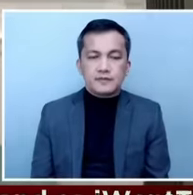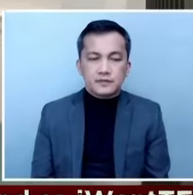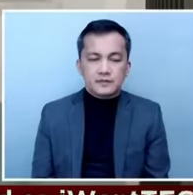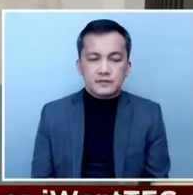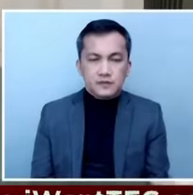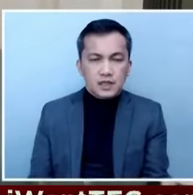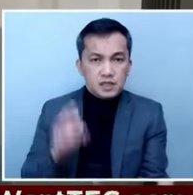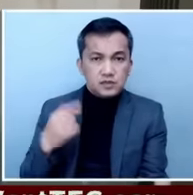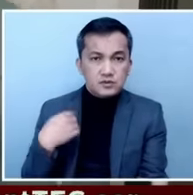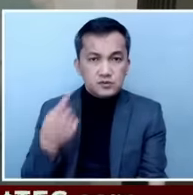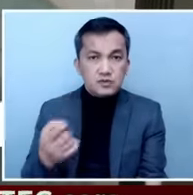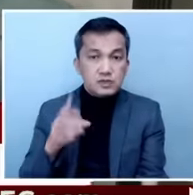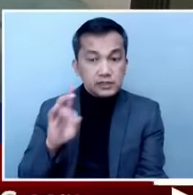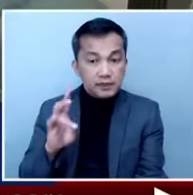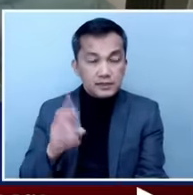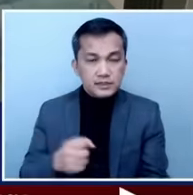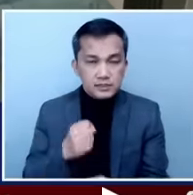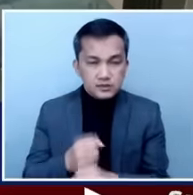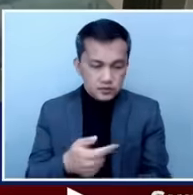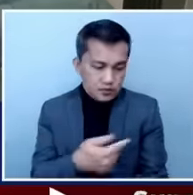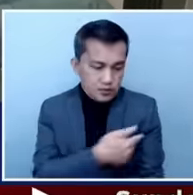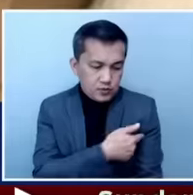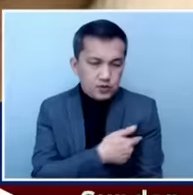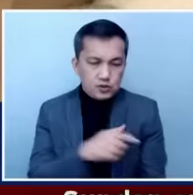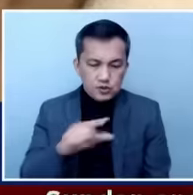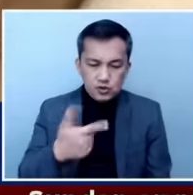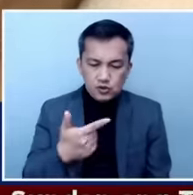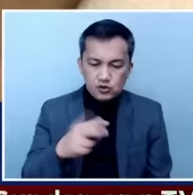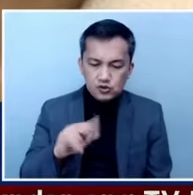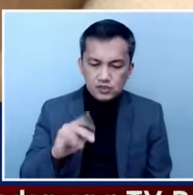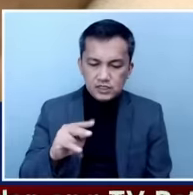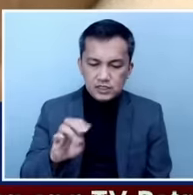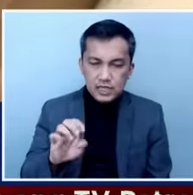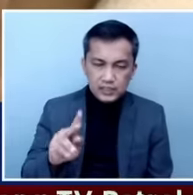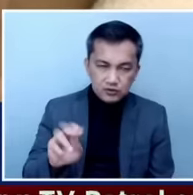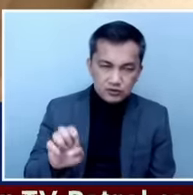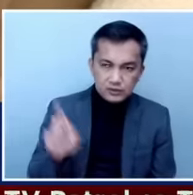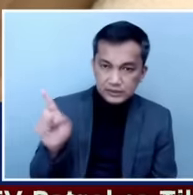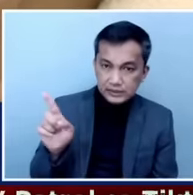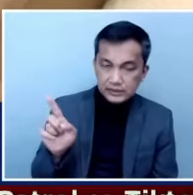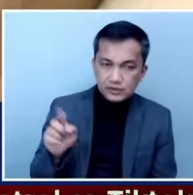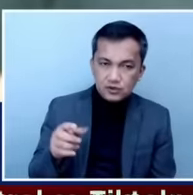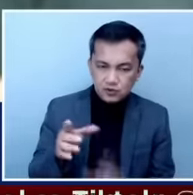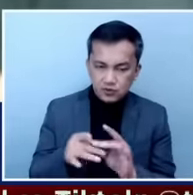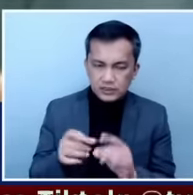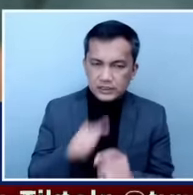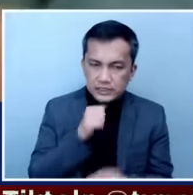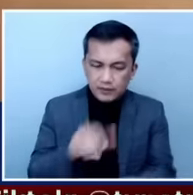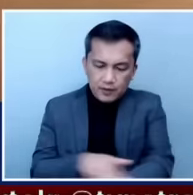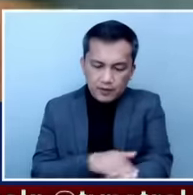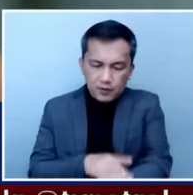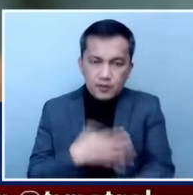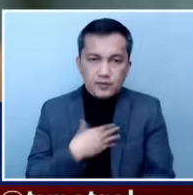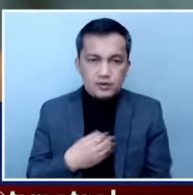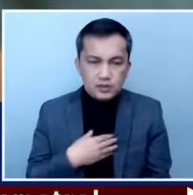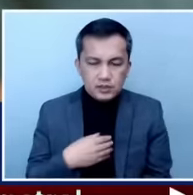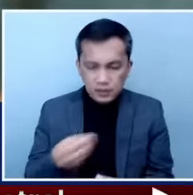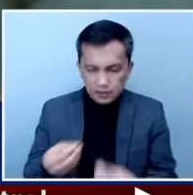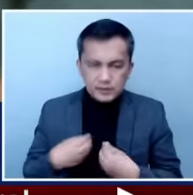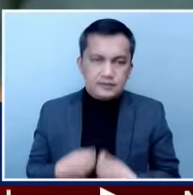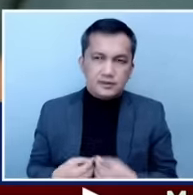Magpipitong taon nang nagpapaturok ng glutathione si Jay. Kwento niya, hindi lang pagputi ng kanyang balat ang naidulot nito sa